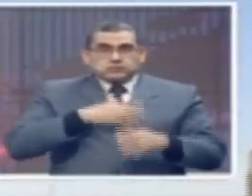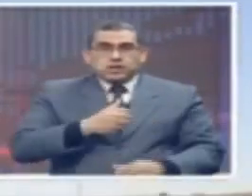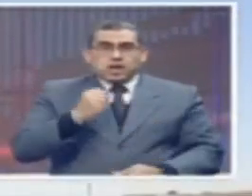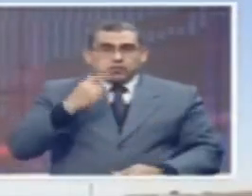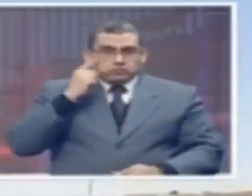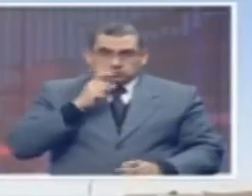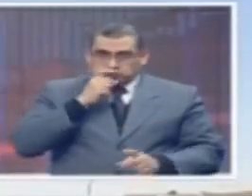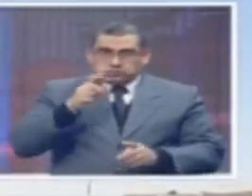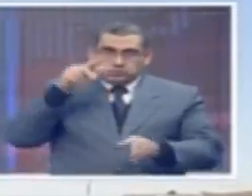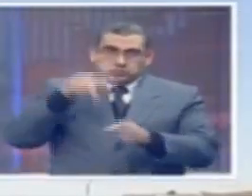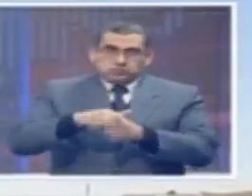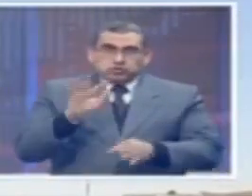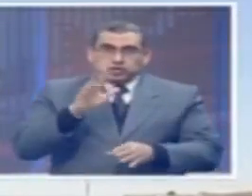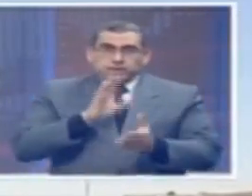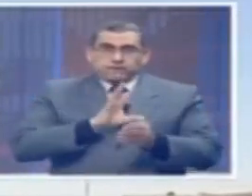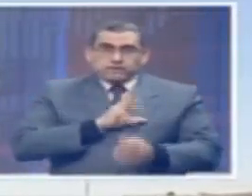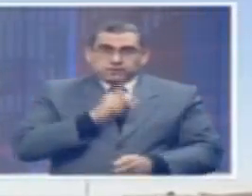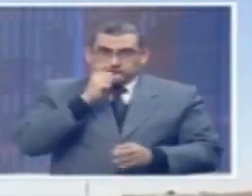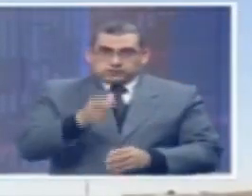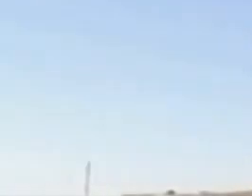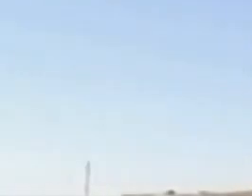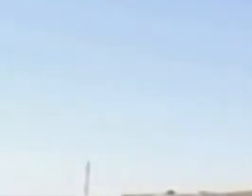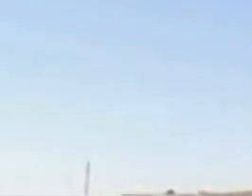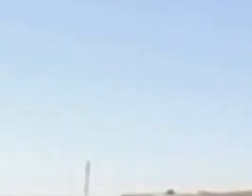سافر على حقوق الشعب الفلسطيني.